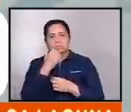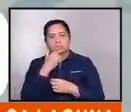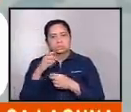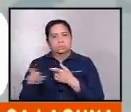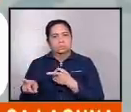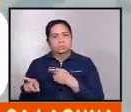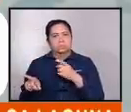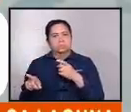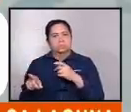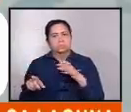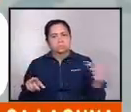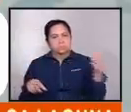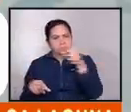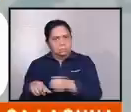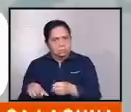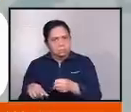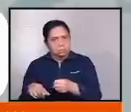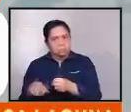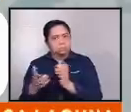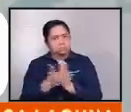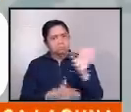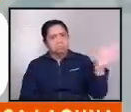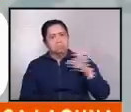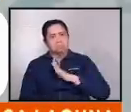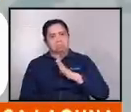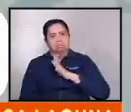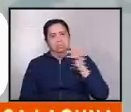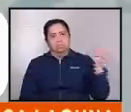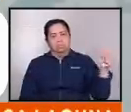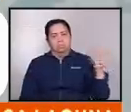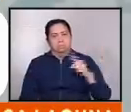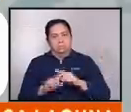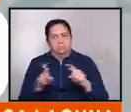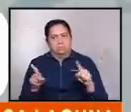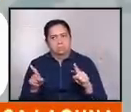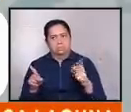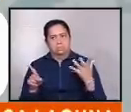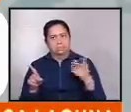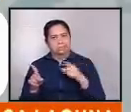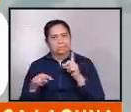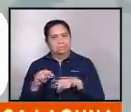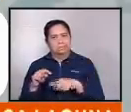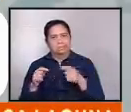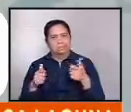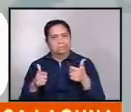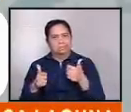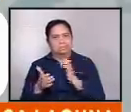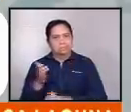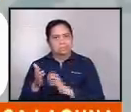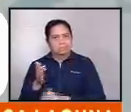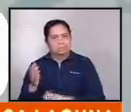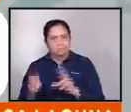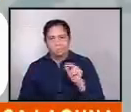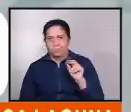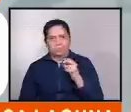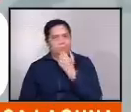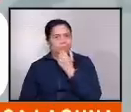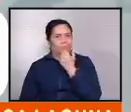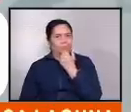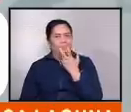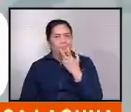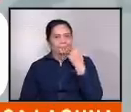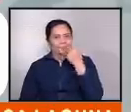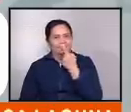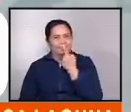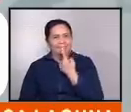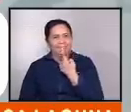liability, i-institute nila 'yon. Karapatan naman nila 'yun, in fairness to them. Pero 'yun nga, hindi pwedeng automatically i-deduct na lang nila. Sabi